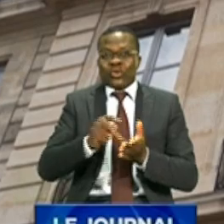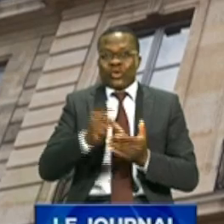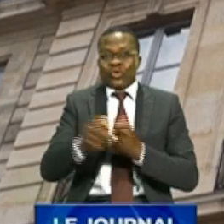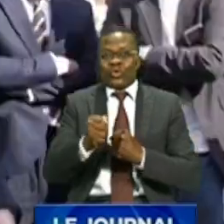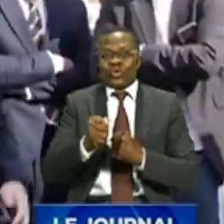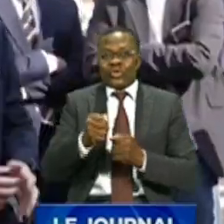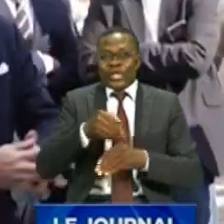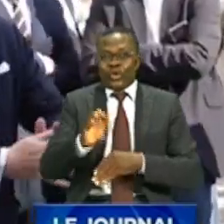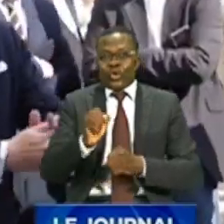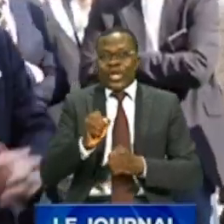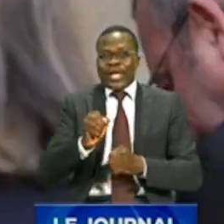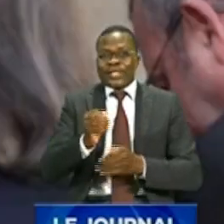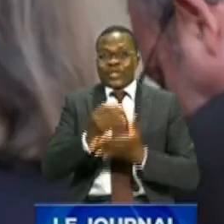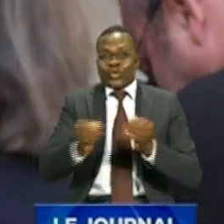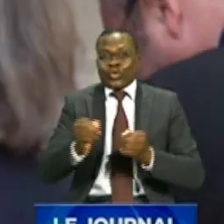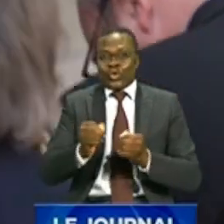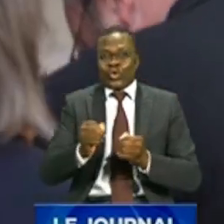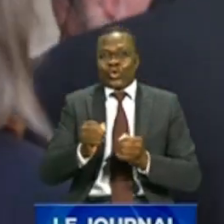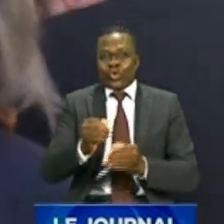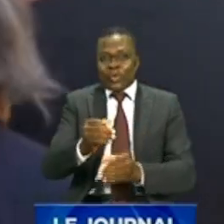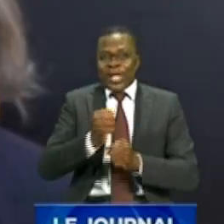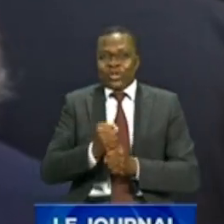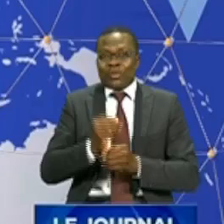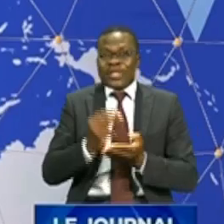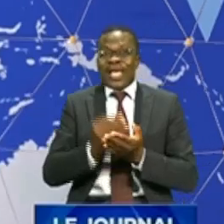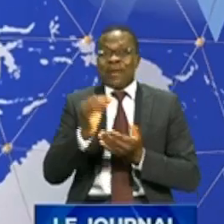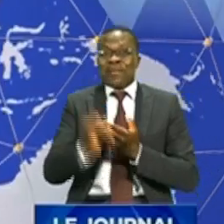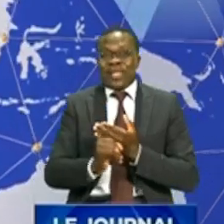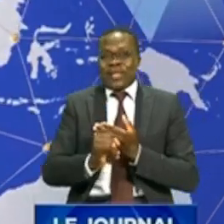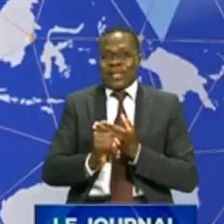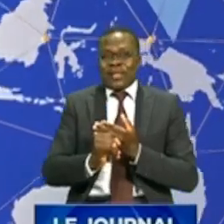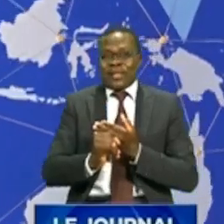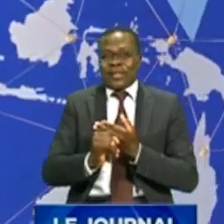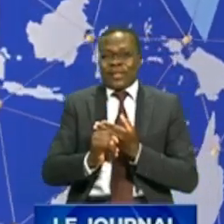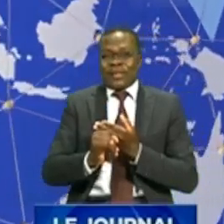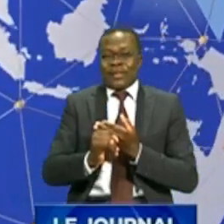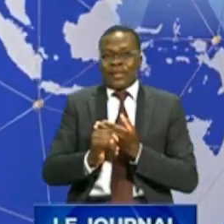projet de relance de la filière adopté en mai.